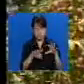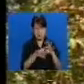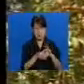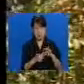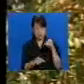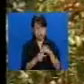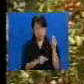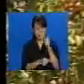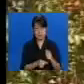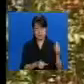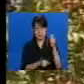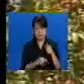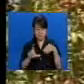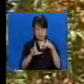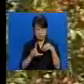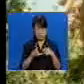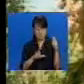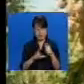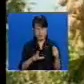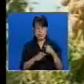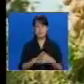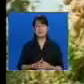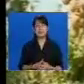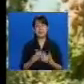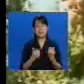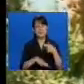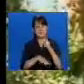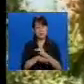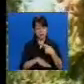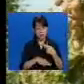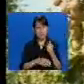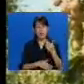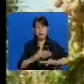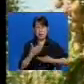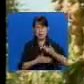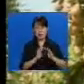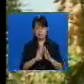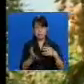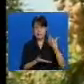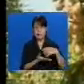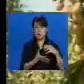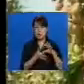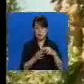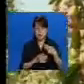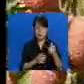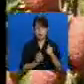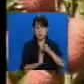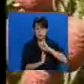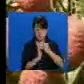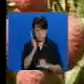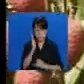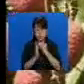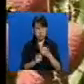ภาคเอเชียอีกด้วยครับอีกหนึ่งด้านครับคุณดุสิตนนทนครประธานหอการค้าไทยเปิดเผยครับว่าหอการค้าจังหวัดทั่วประเทศนั้นเตรียม